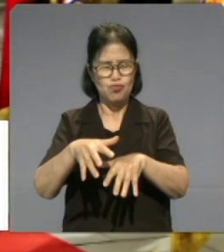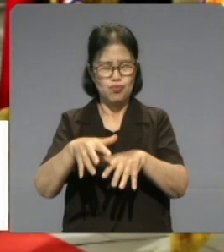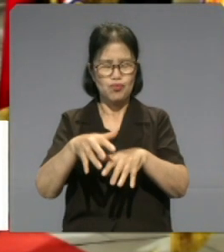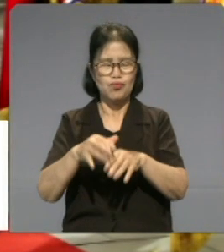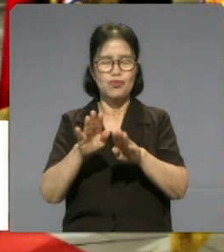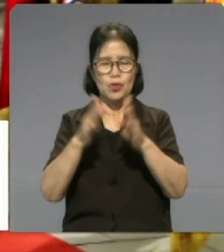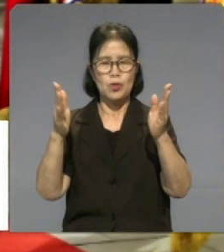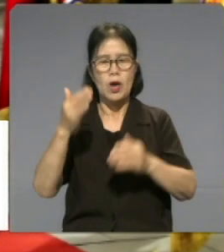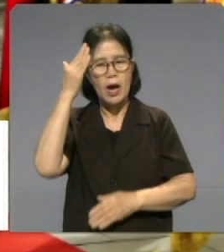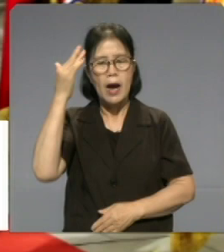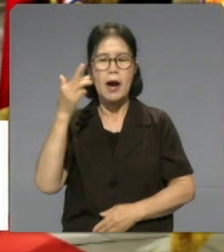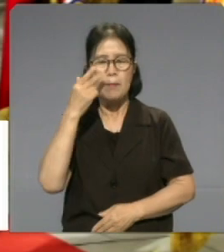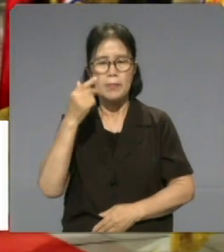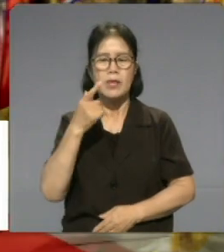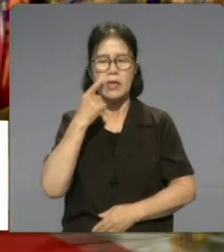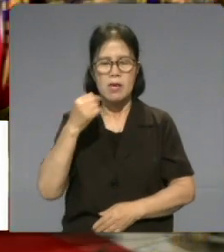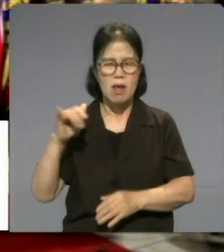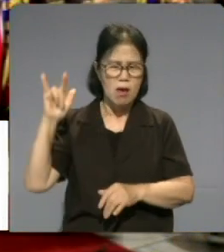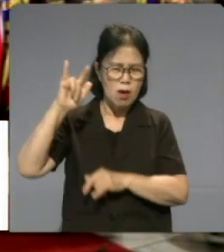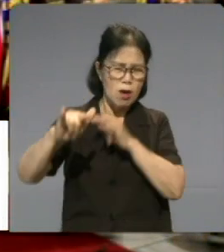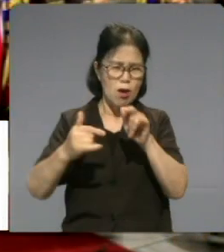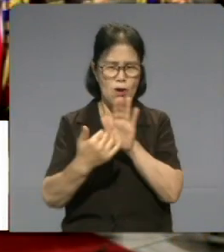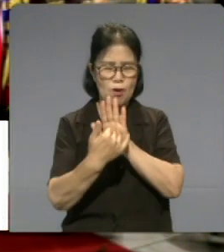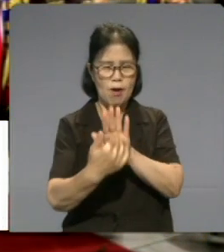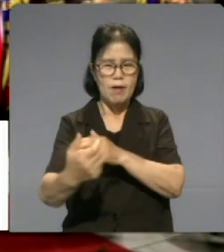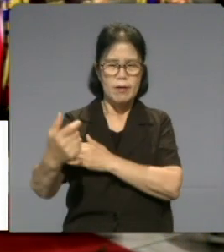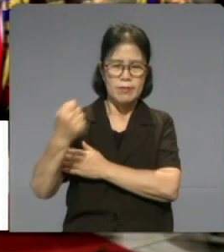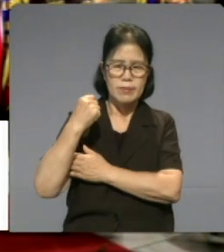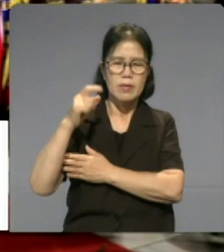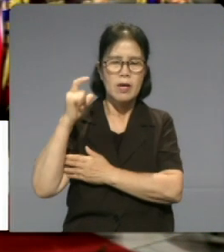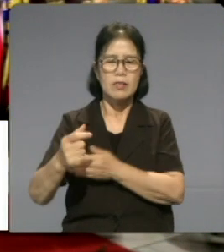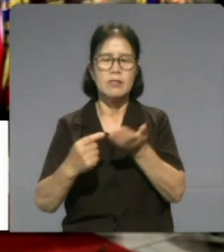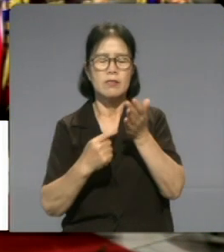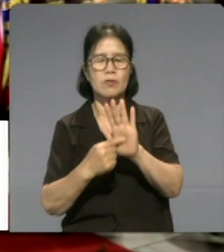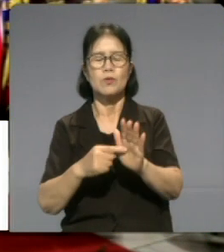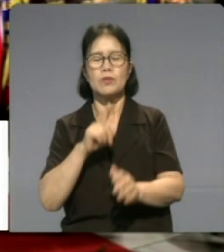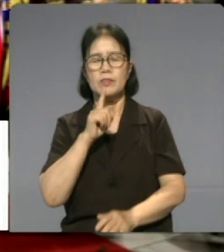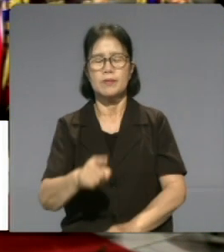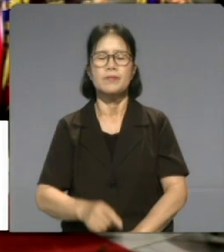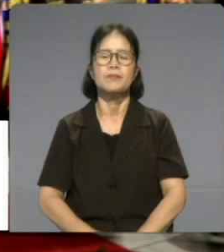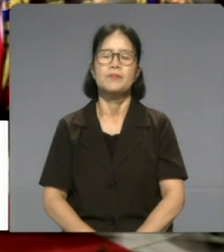무력 대응을 더욱 공세적으로 행사하겠다고 경고했습니다